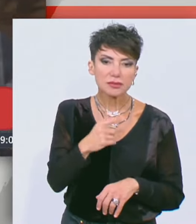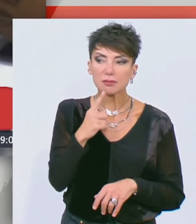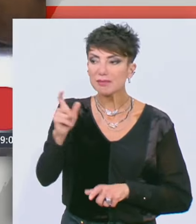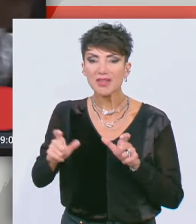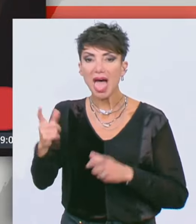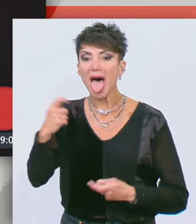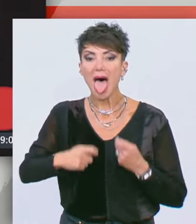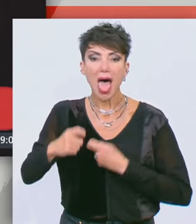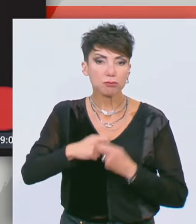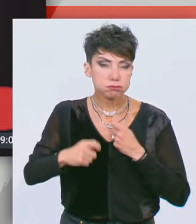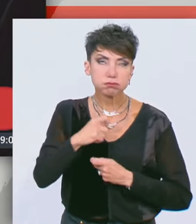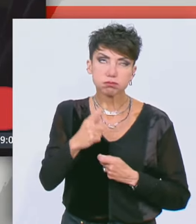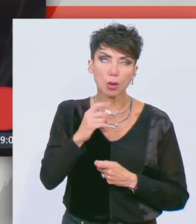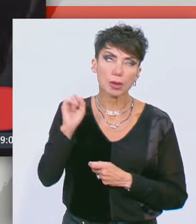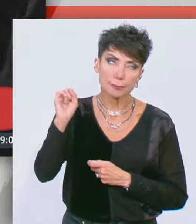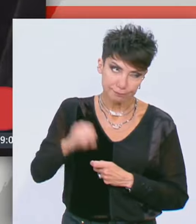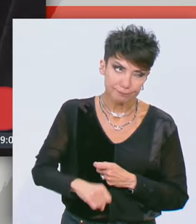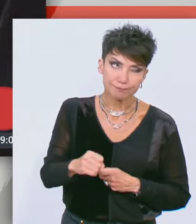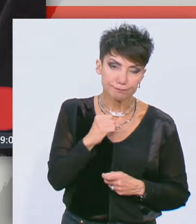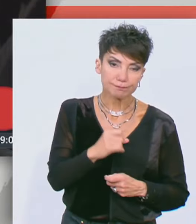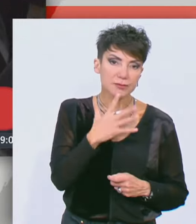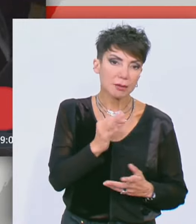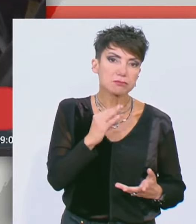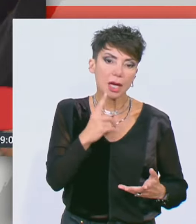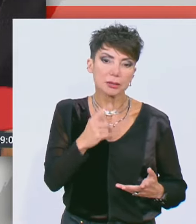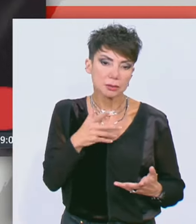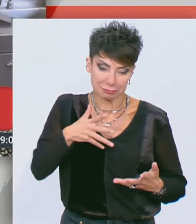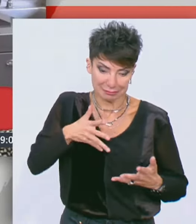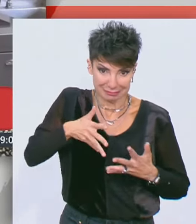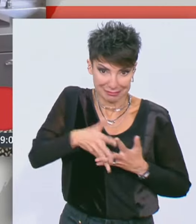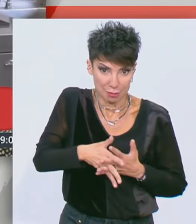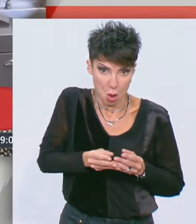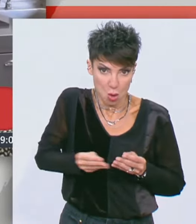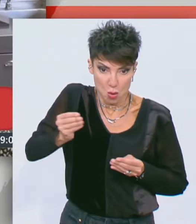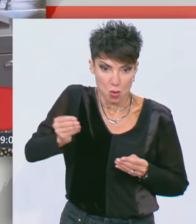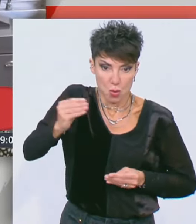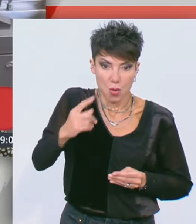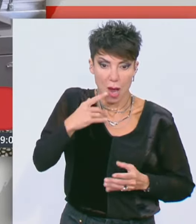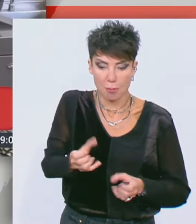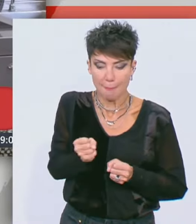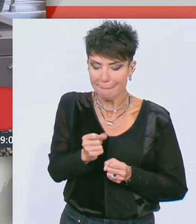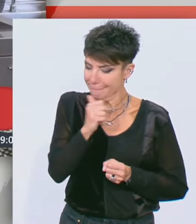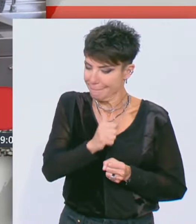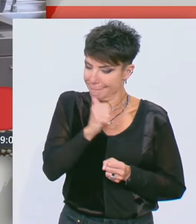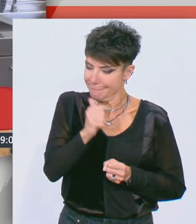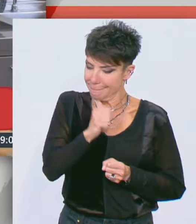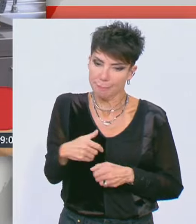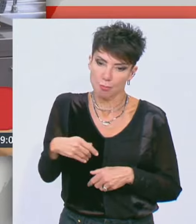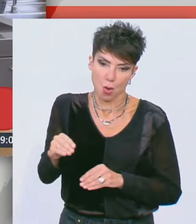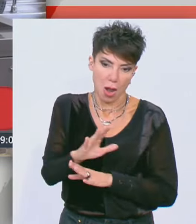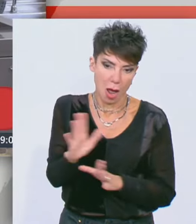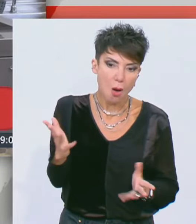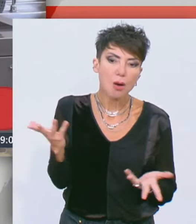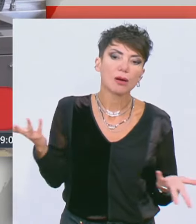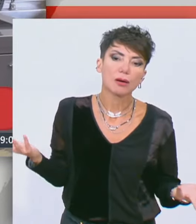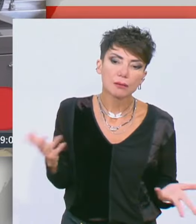χοντρέμπορους, μετά μετακινείται στους έμπορους που αγοράζουμε εμείς. Κρατάμε τις τιμές, δεν έχουν γίνει ακόμα αυξήσεις εμείς στη Λιανική.